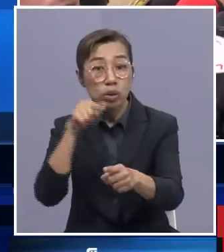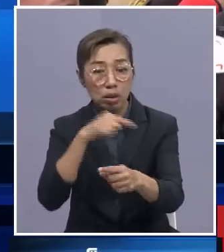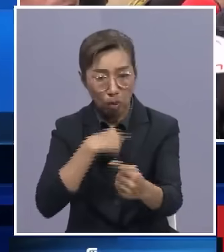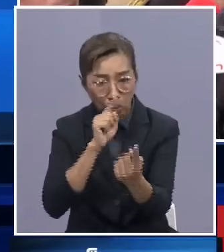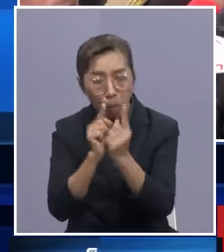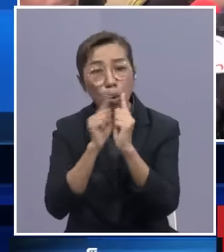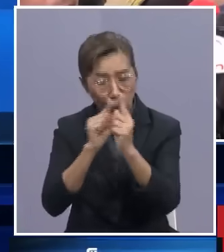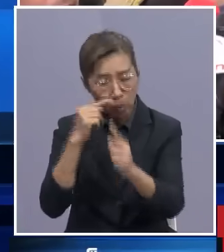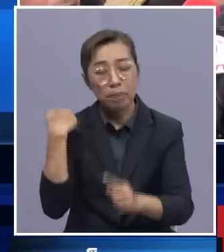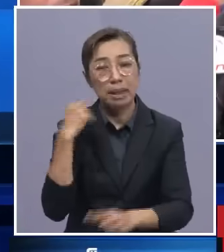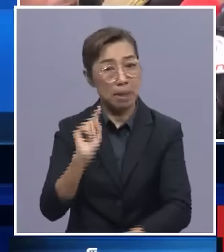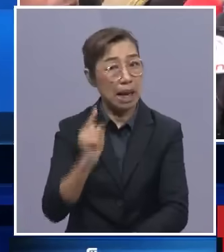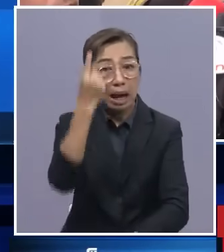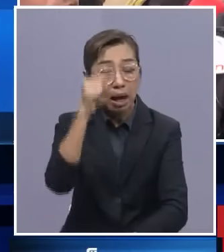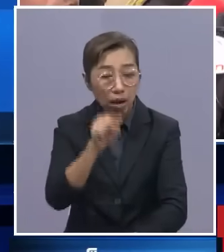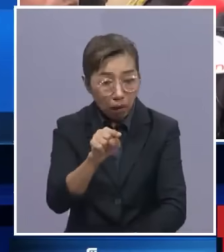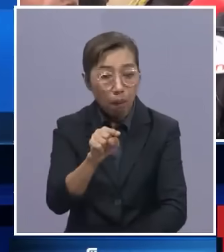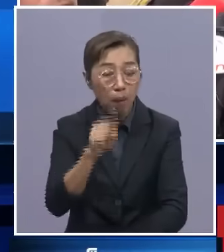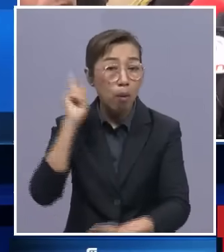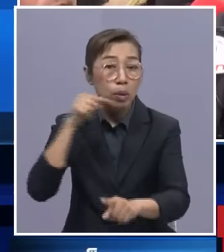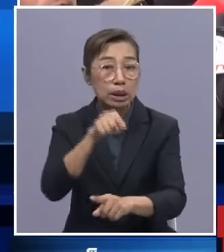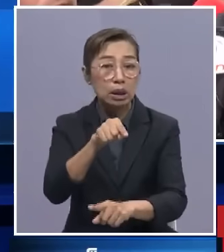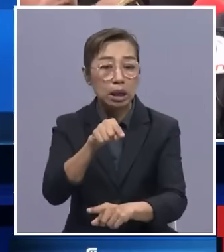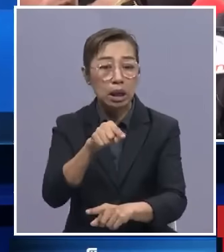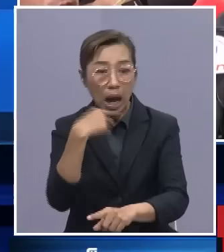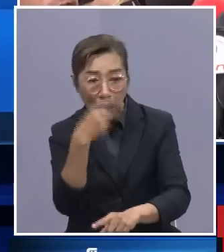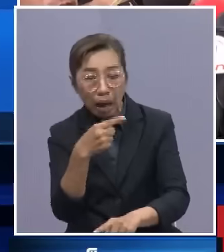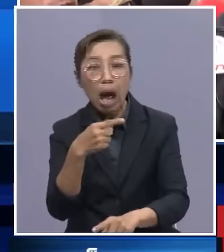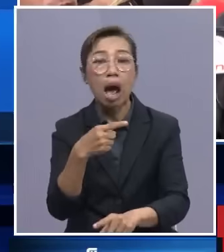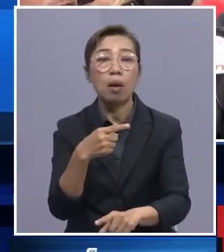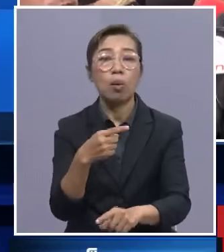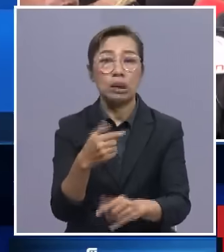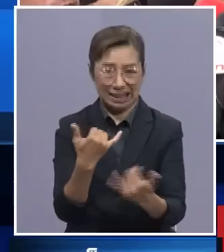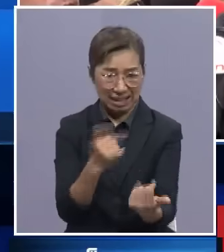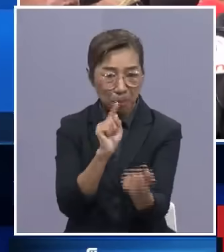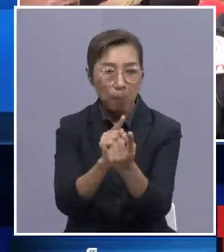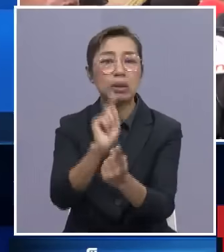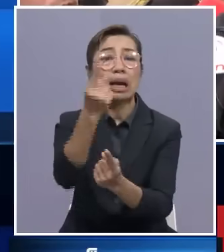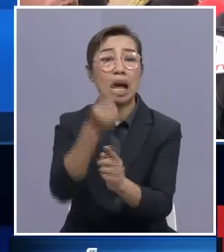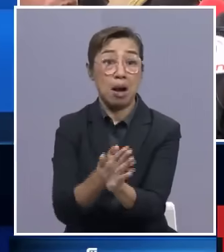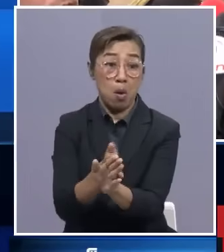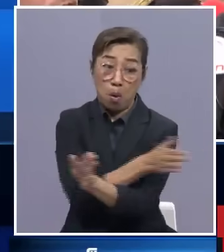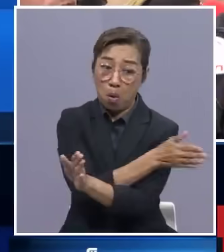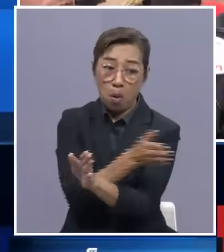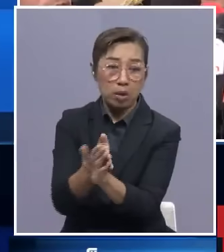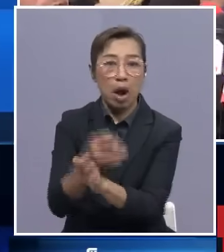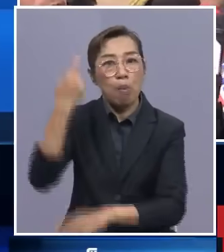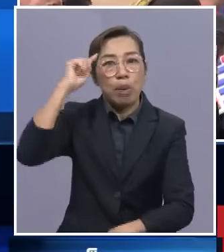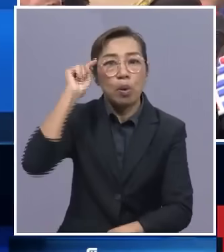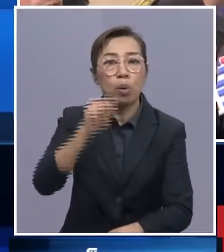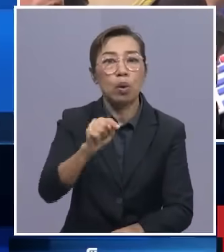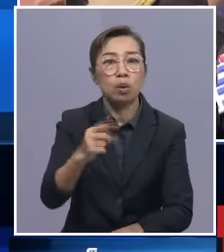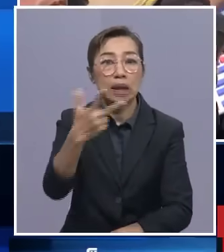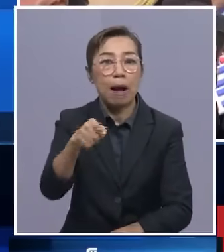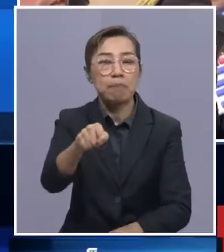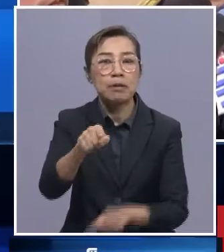ผมเองก็เพิ่งจะทราบว่าผู้เสียหายจริงๆเป็นใครเพราะว่าในกระบวนการของพรรคเนี่ยจะจะให้รู้ตัวตนของผู้เสียหาย